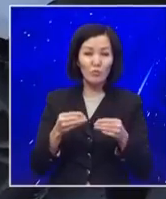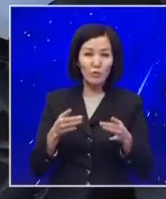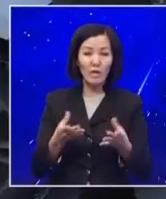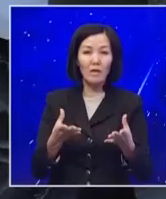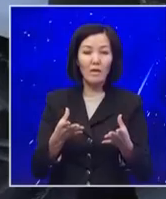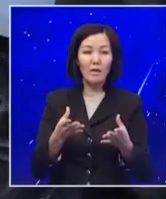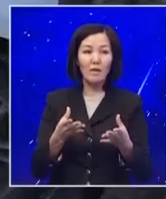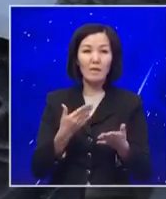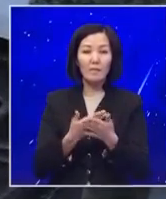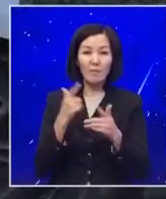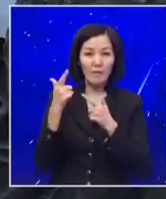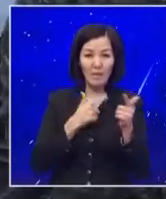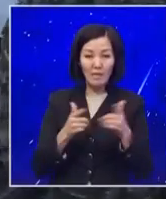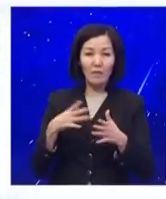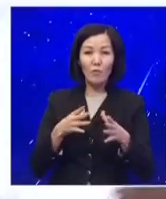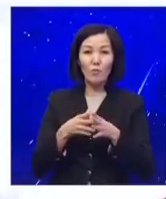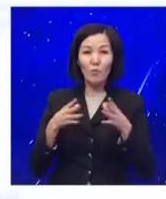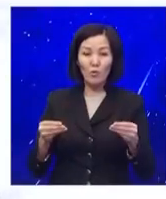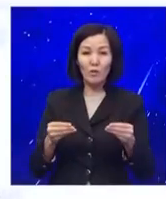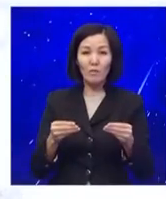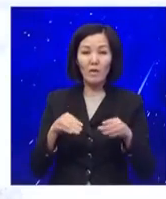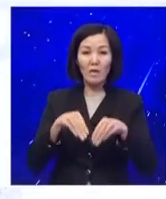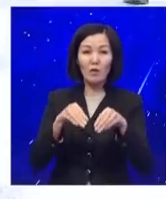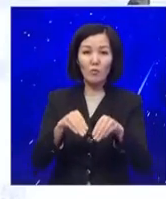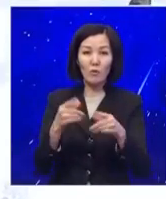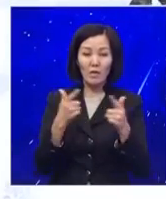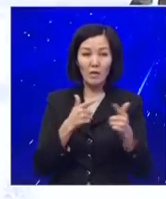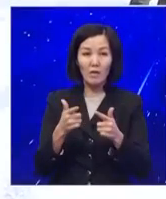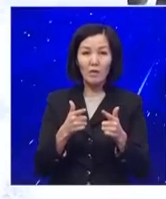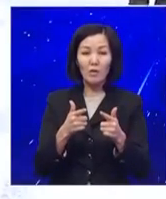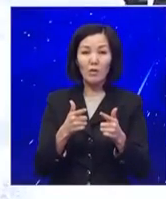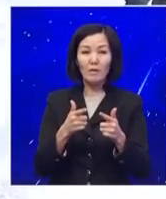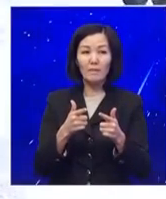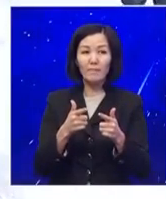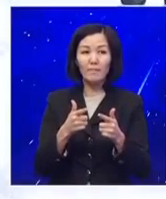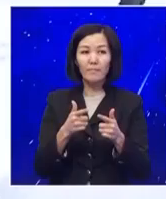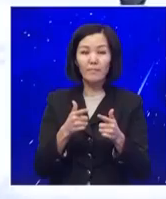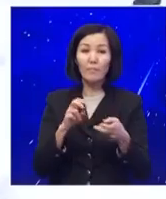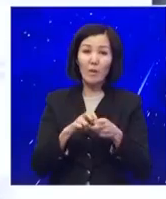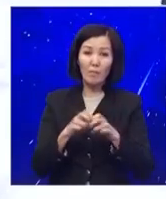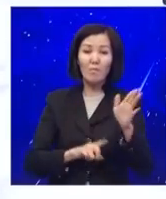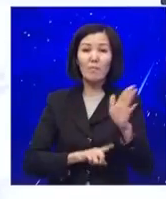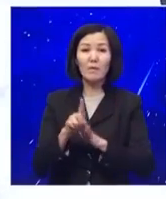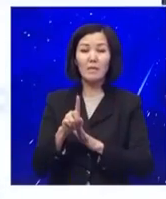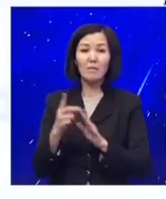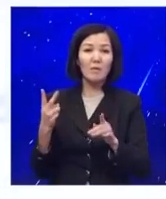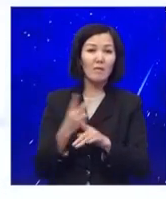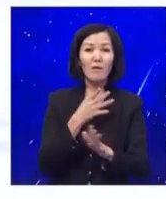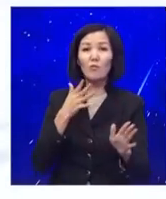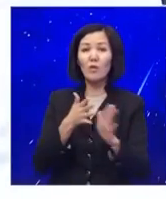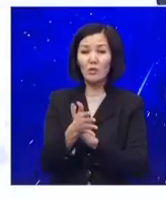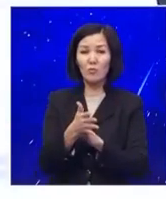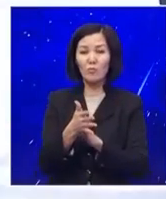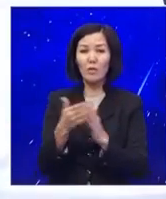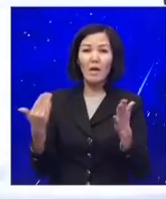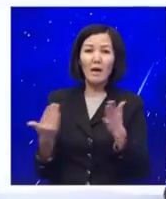жерді қоям, жерді дайындап қоям көктемге ше егу үшін. Сонан кейін содан не болады? Менде двойной расход болады.